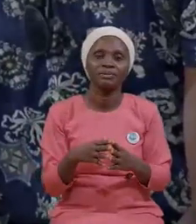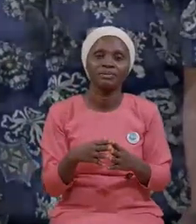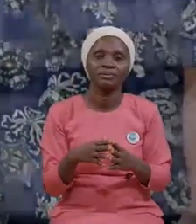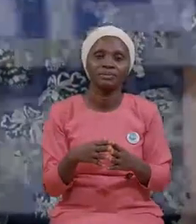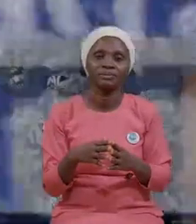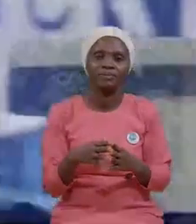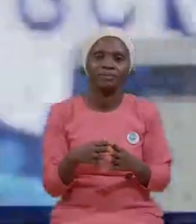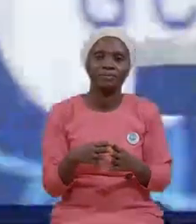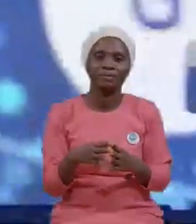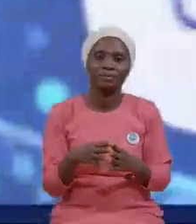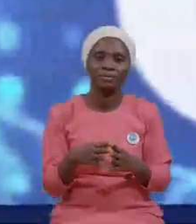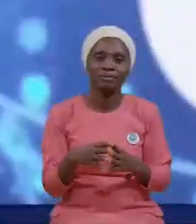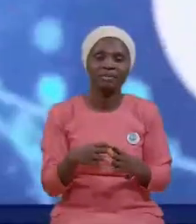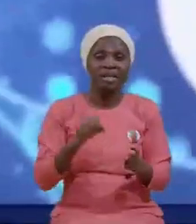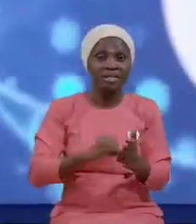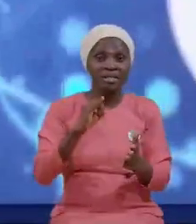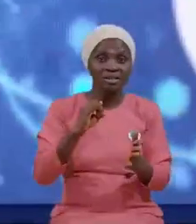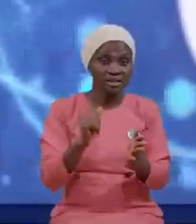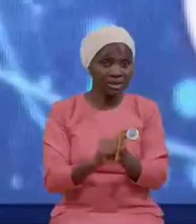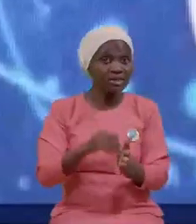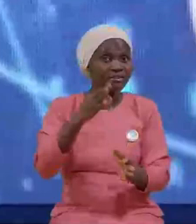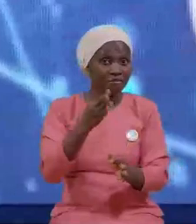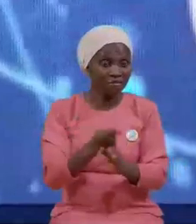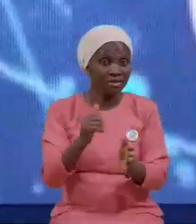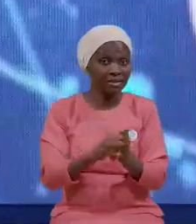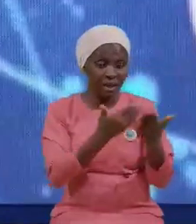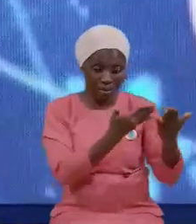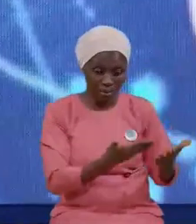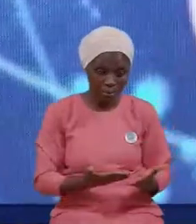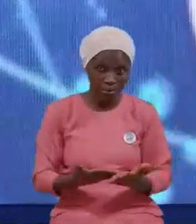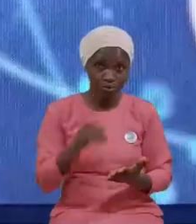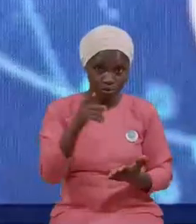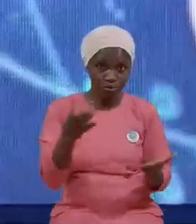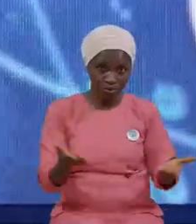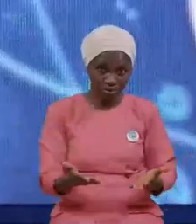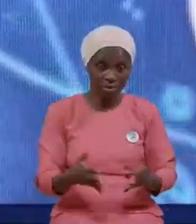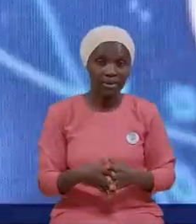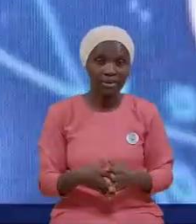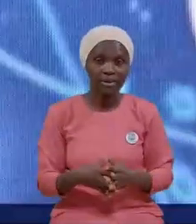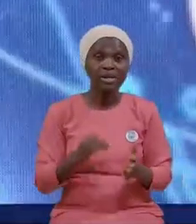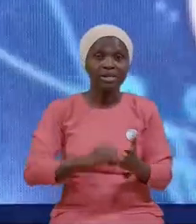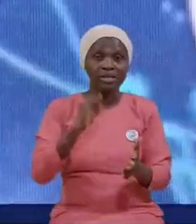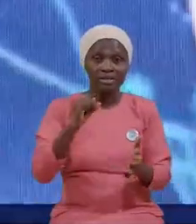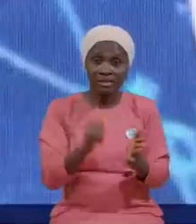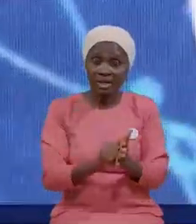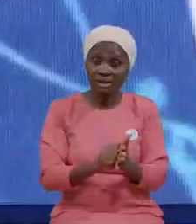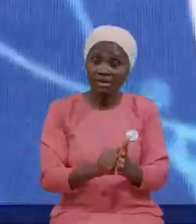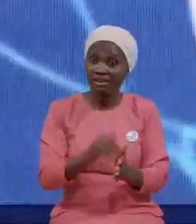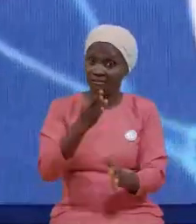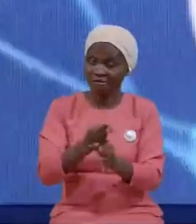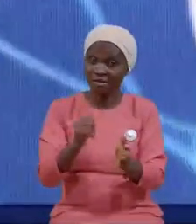C'est cette foi qui t'a amené ici. C'est cette foi qui t'amène à